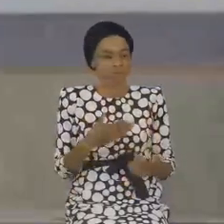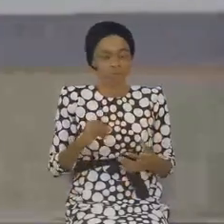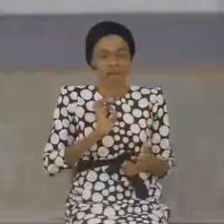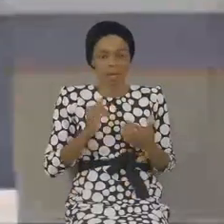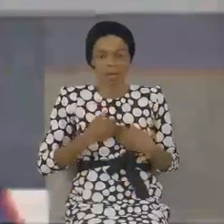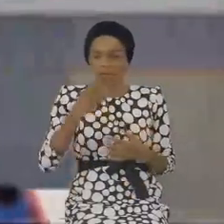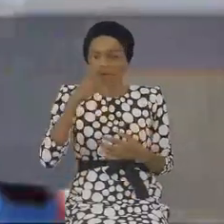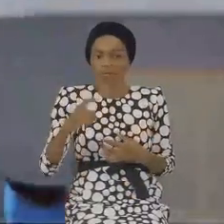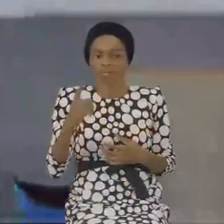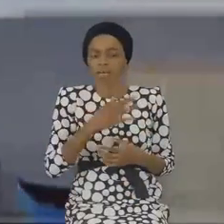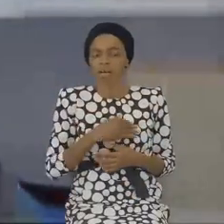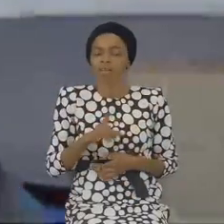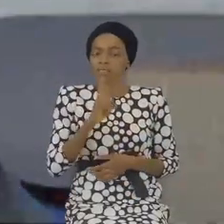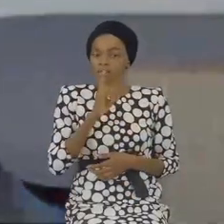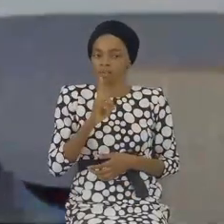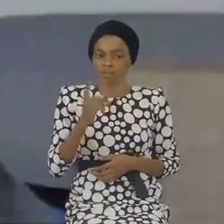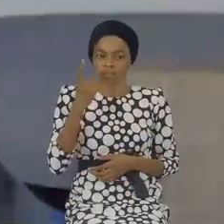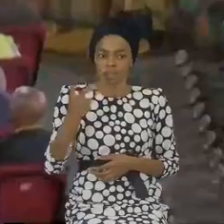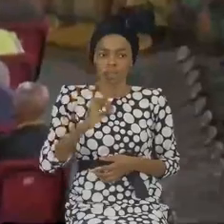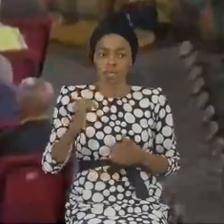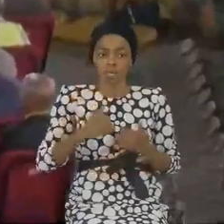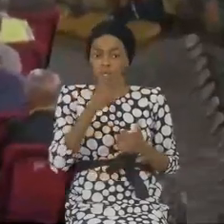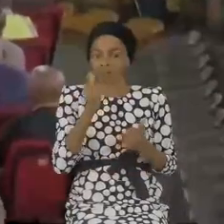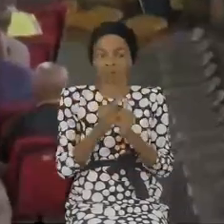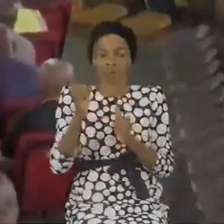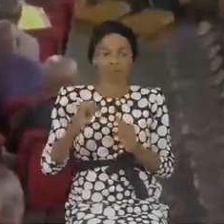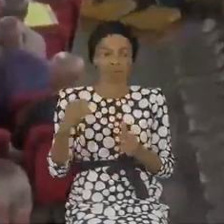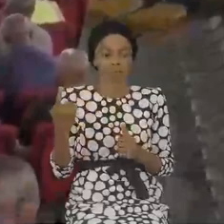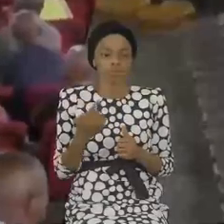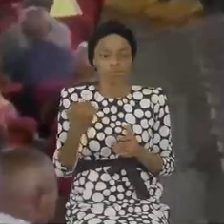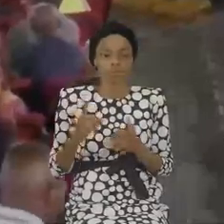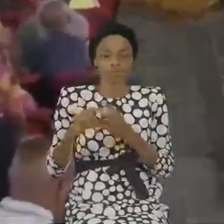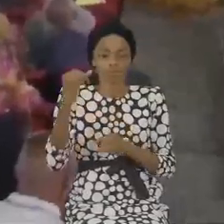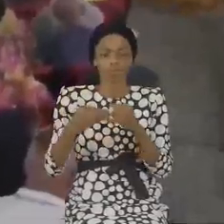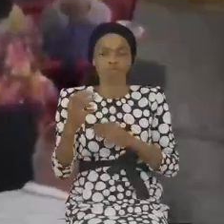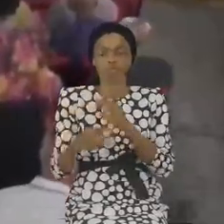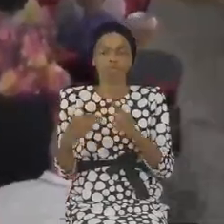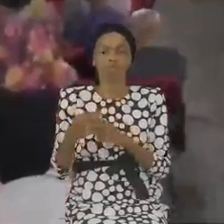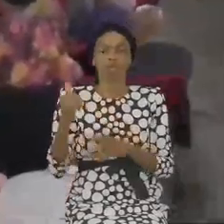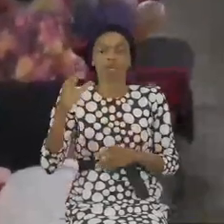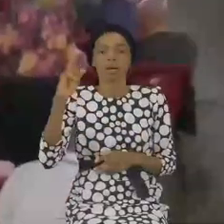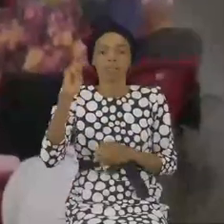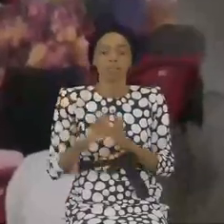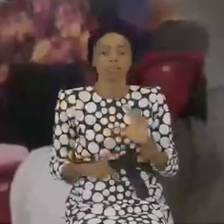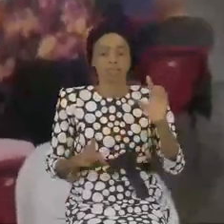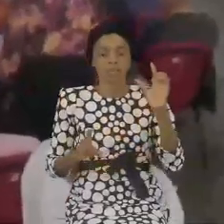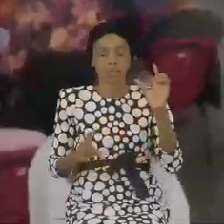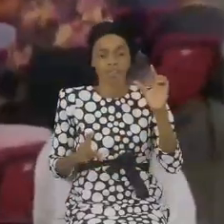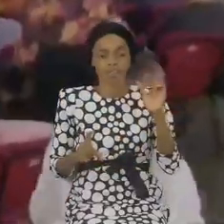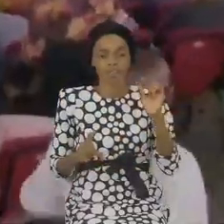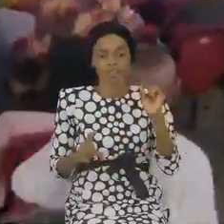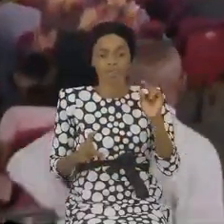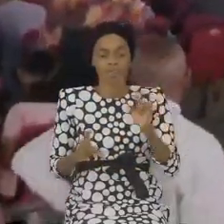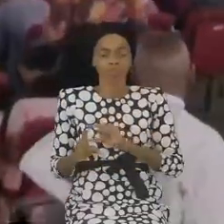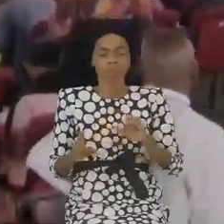sera avec vous jusqu'à la fin du monde. Actes des Apôtres, chapitre 20, verset